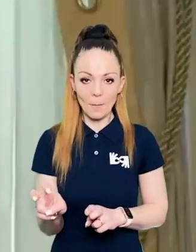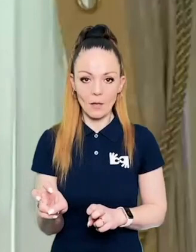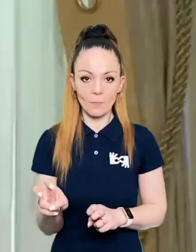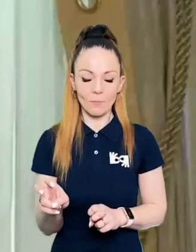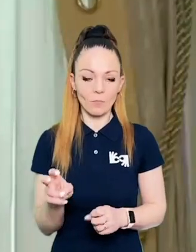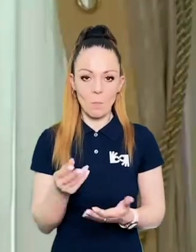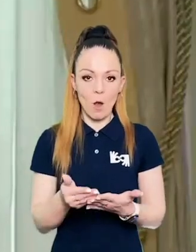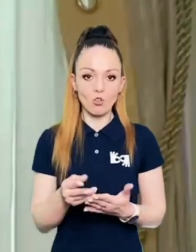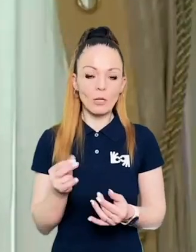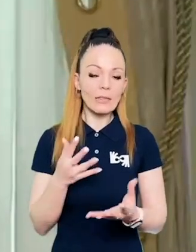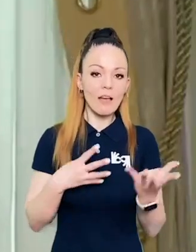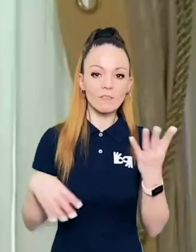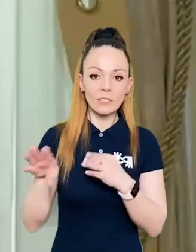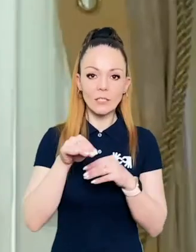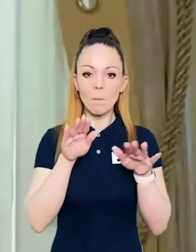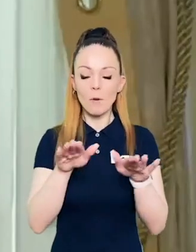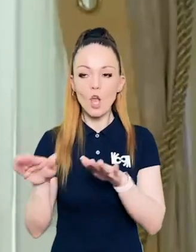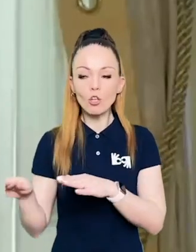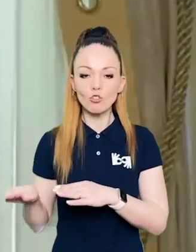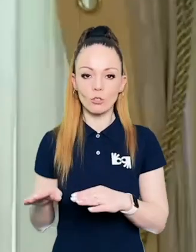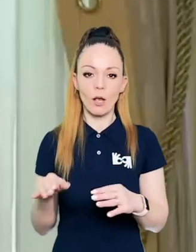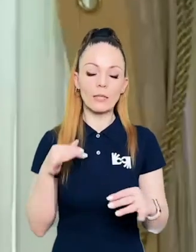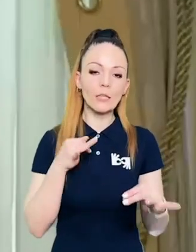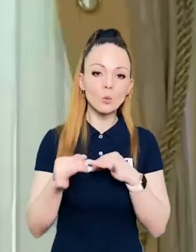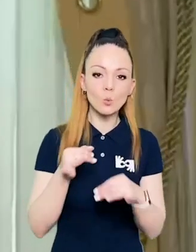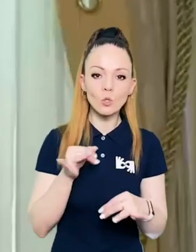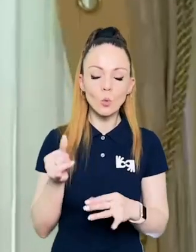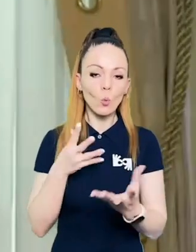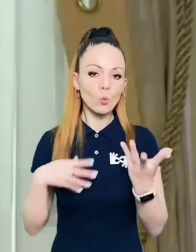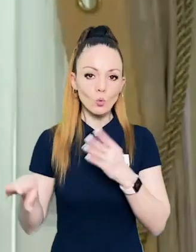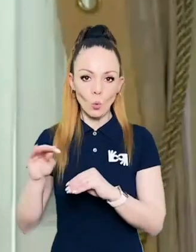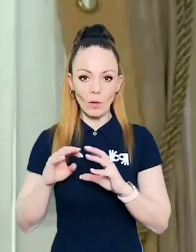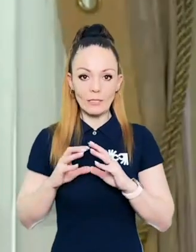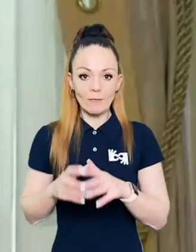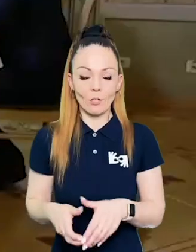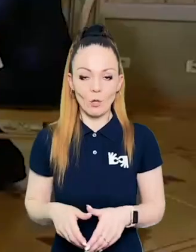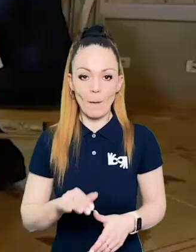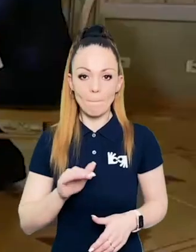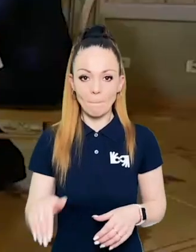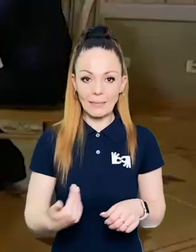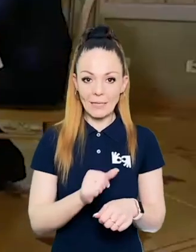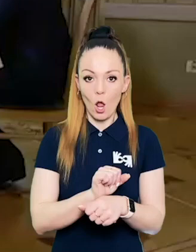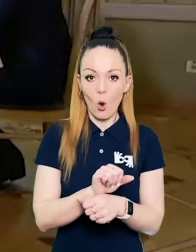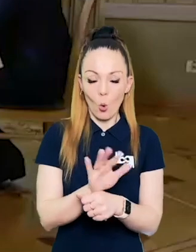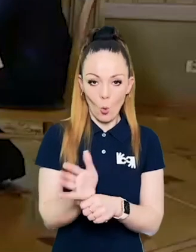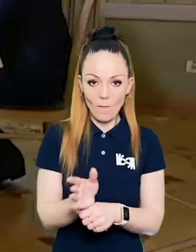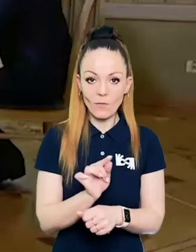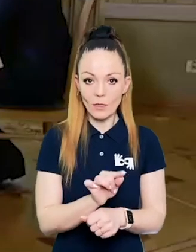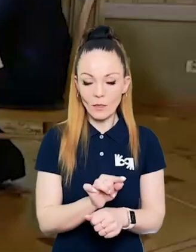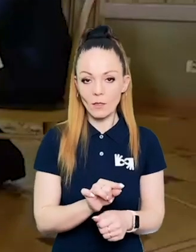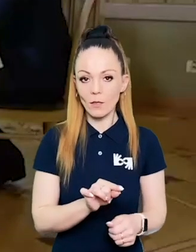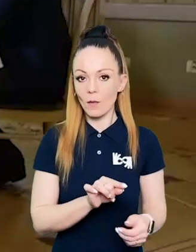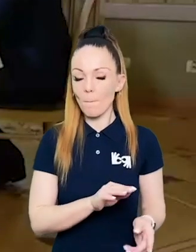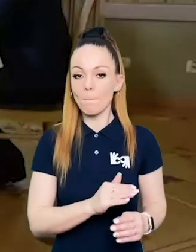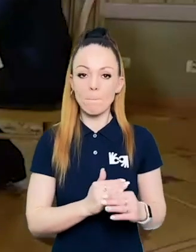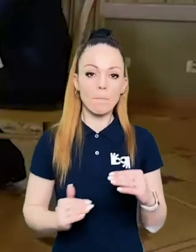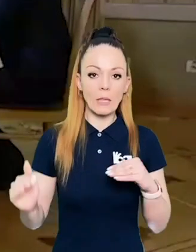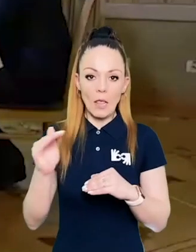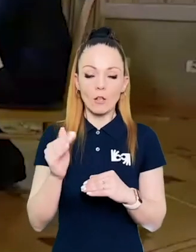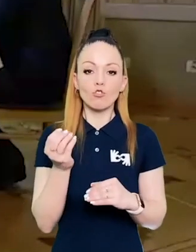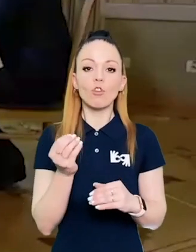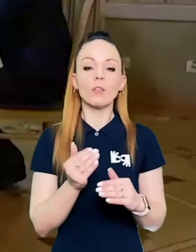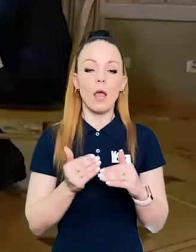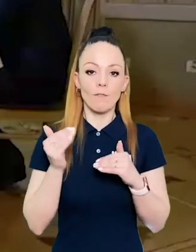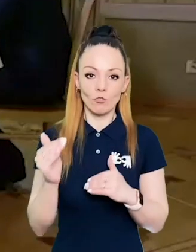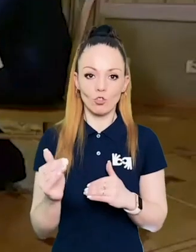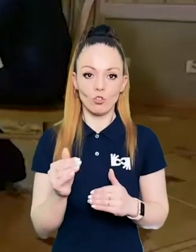основна тема на майже всіх майданчиках дискусійних усього світу. Після пандемії COVID вона